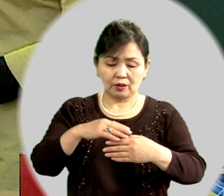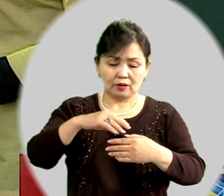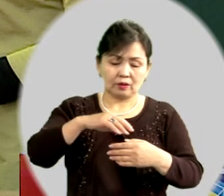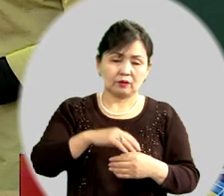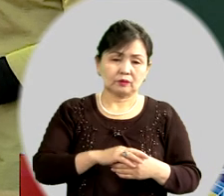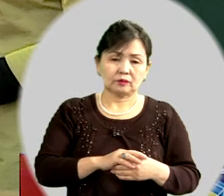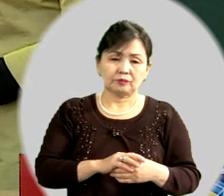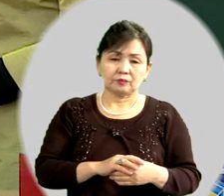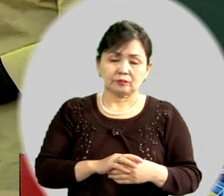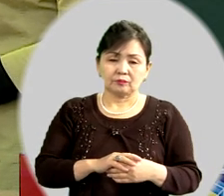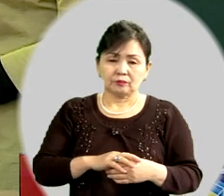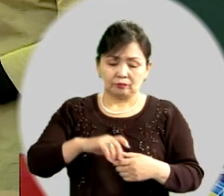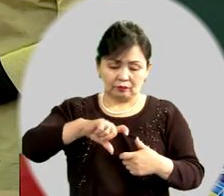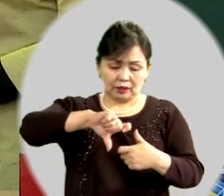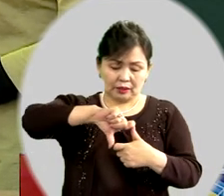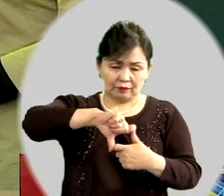нь кубын талс болно.